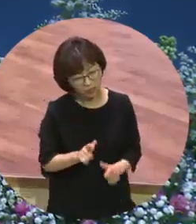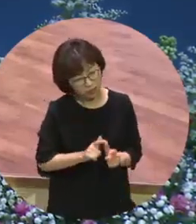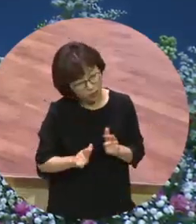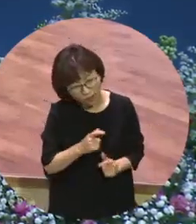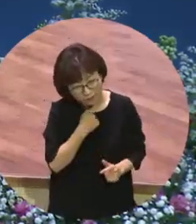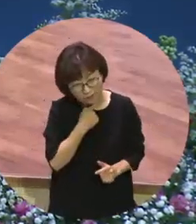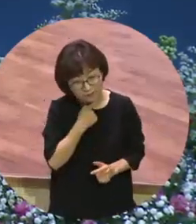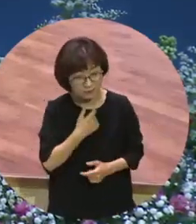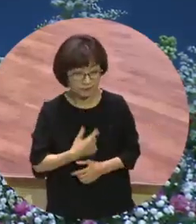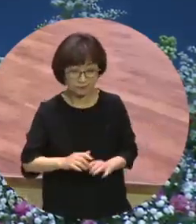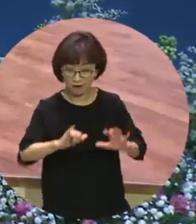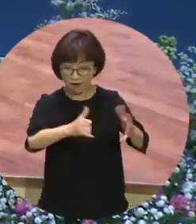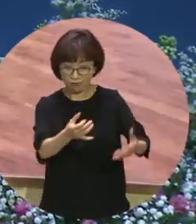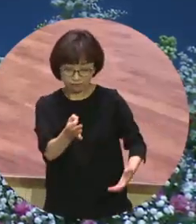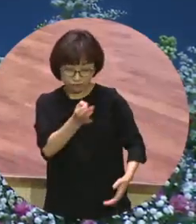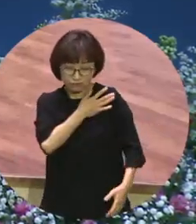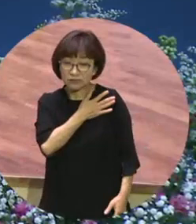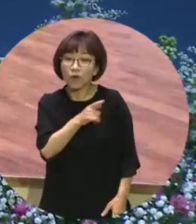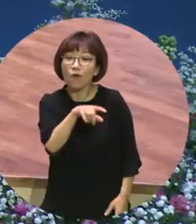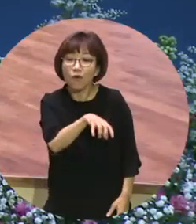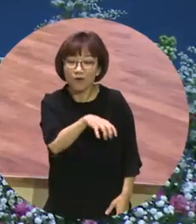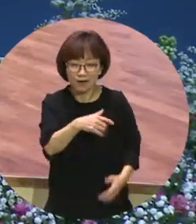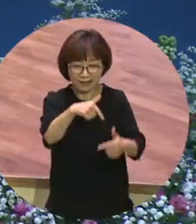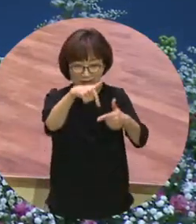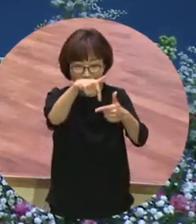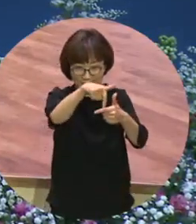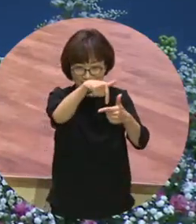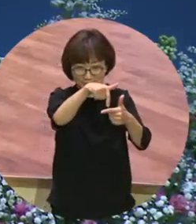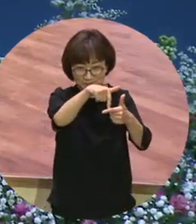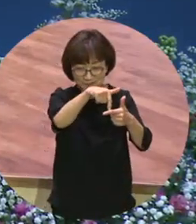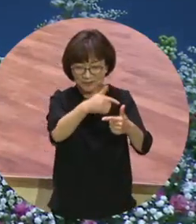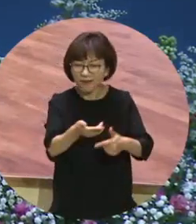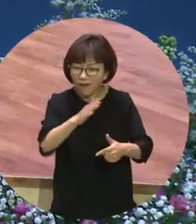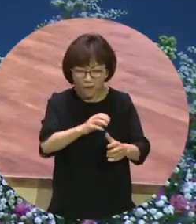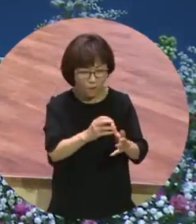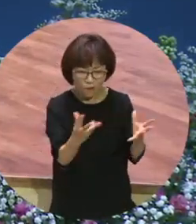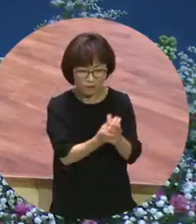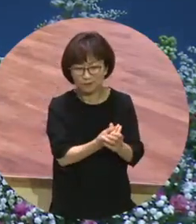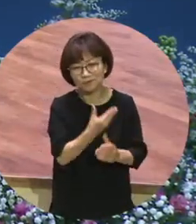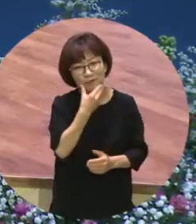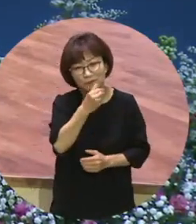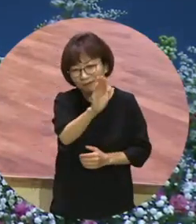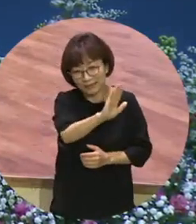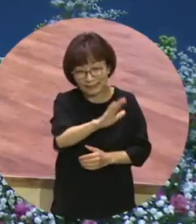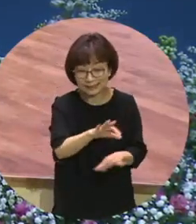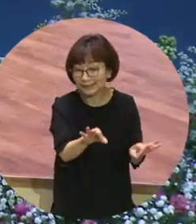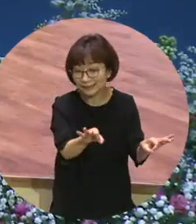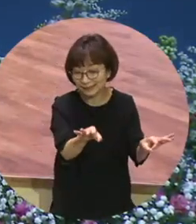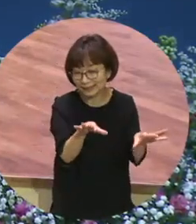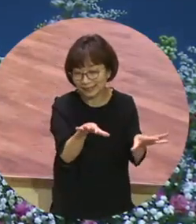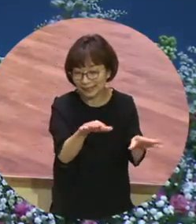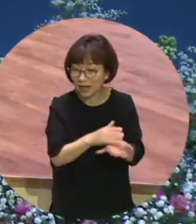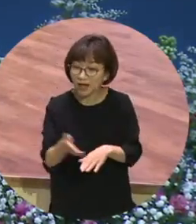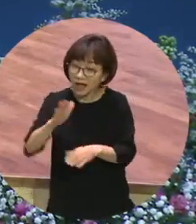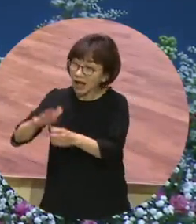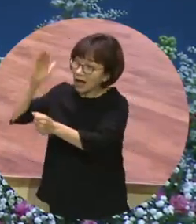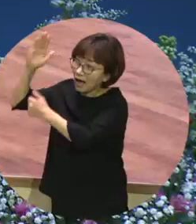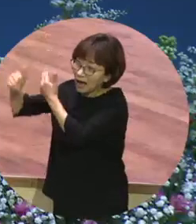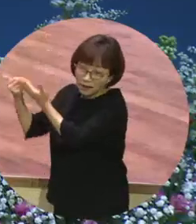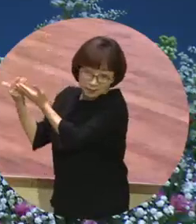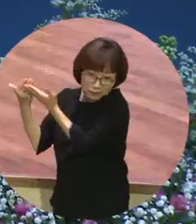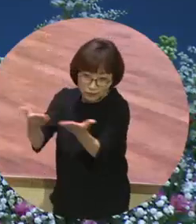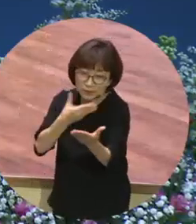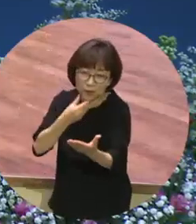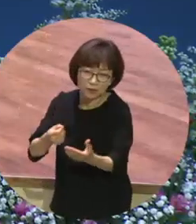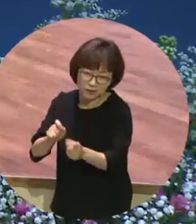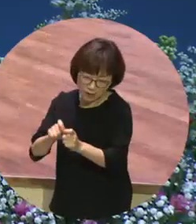가면 많아요. 완전한 복이 아닙니다. 그 복은 일시적인 복이에요. 여러분에게 주시는 복은 영원한 복인